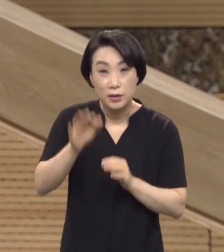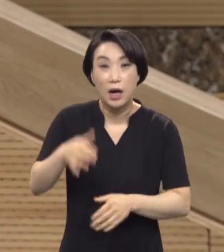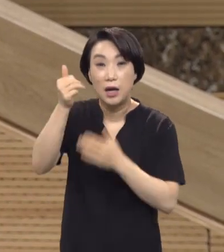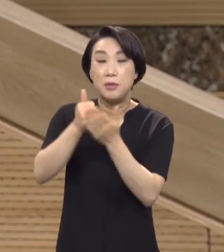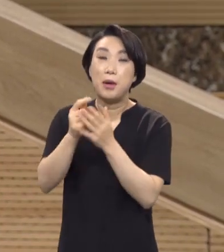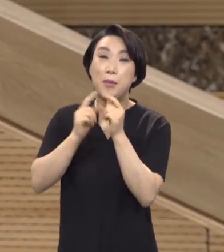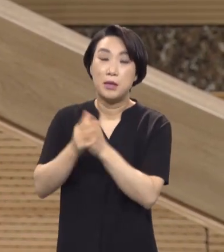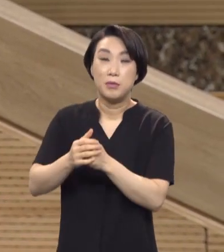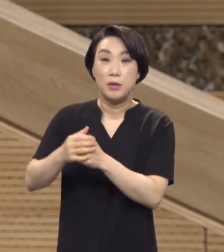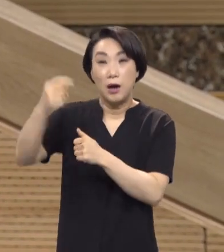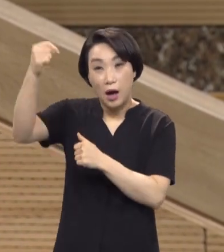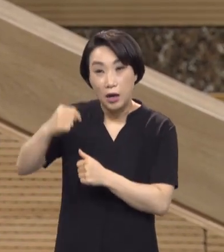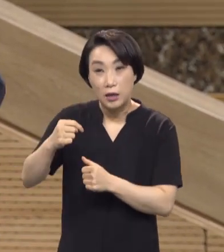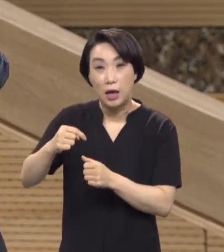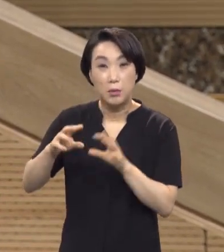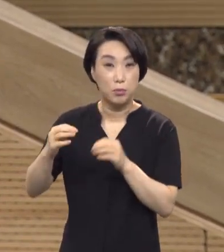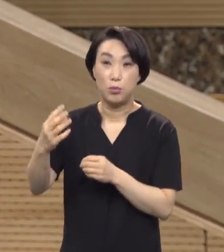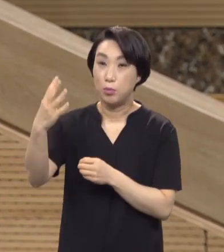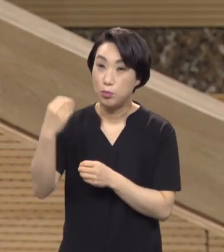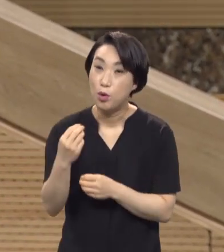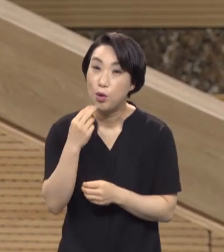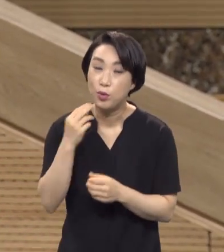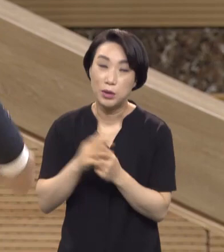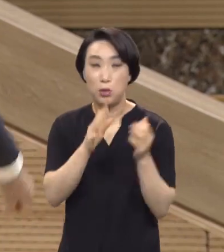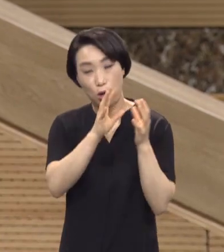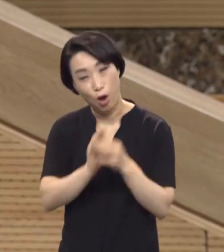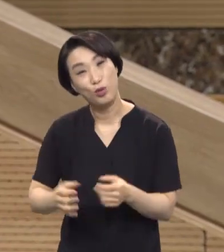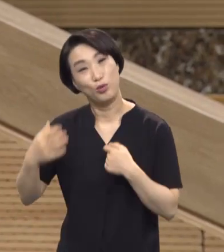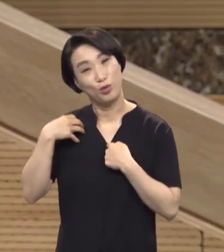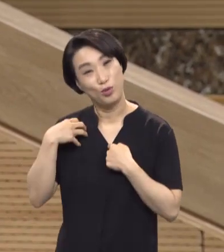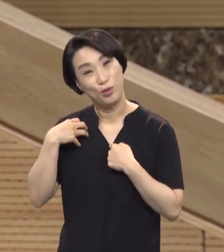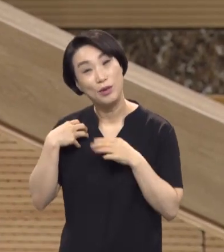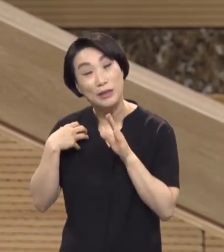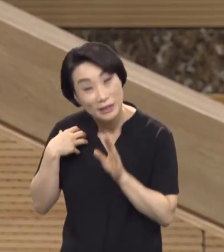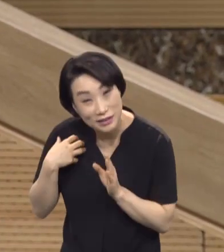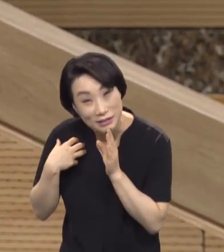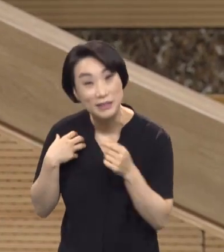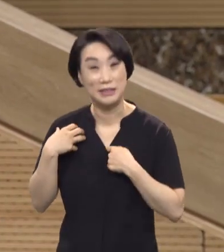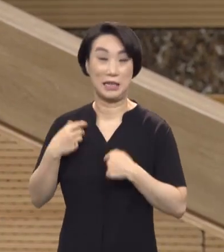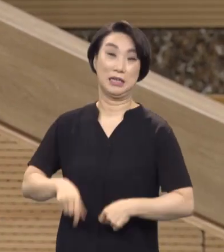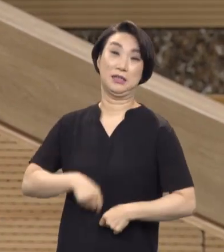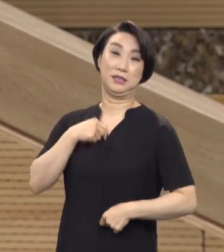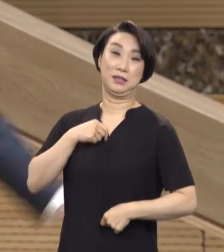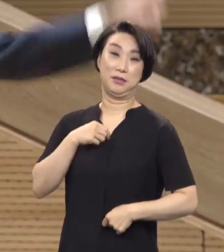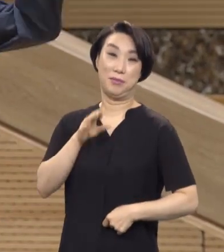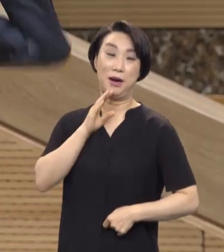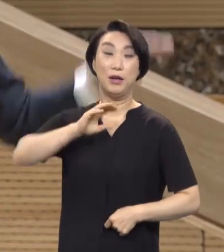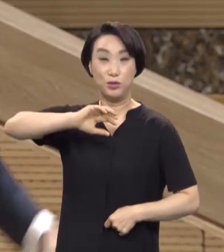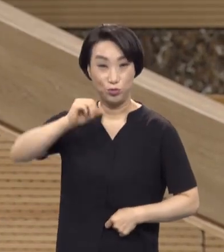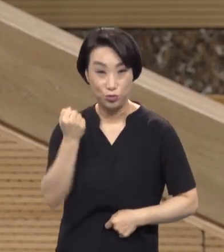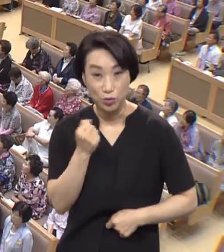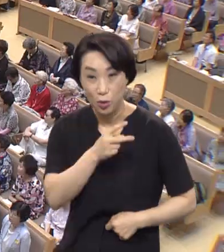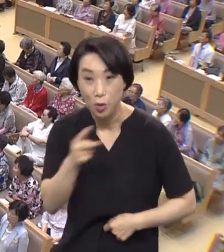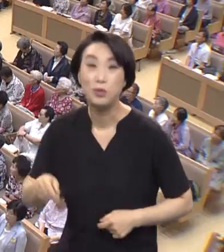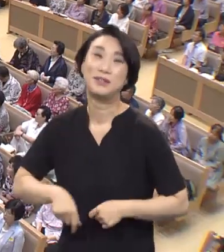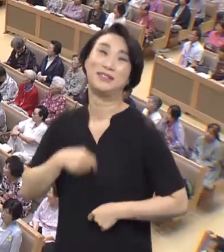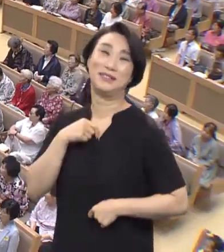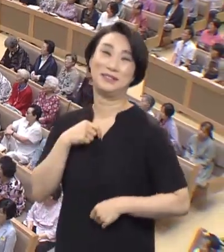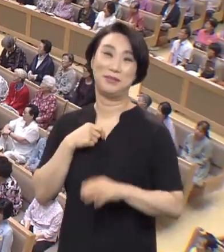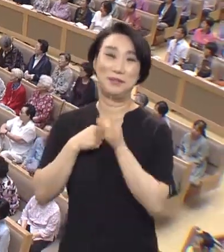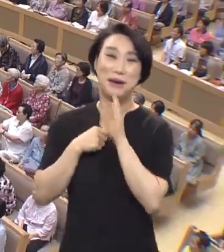말씀하시고 스탑하지 않는 이상은 계속 해야 된다 이 말이오. 이게 의라 이 말입니다. 순종이 의라 이 말입니다.